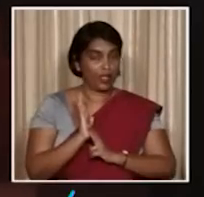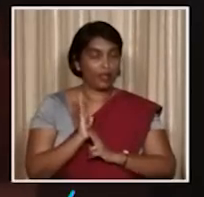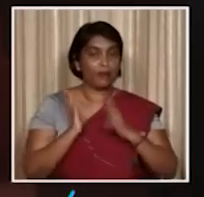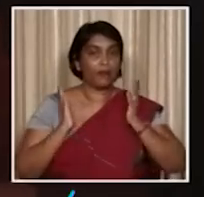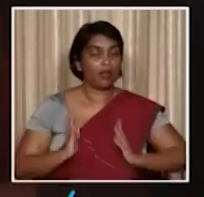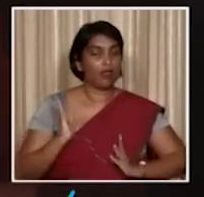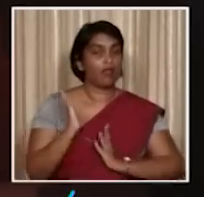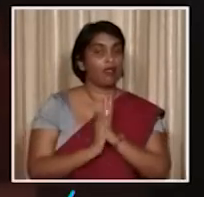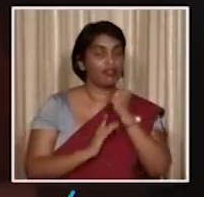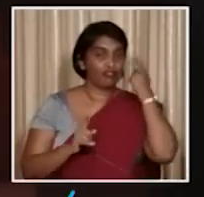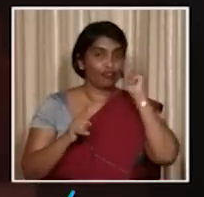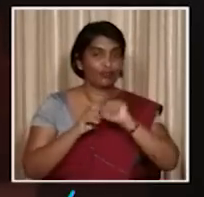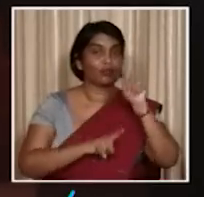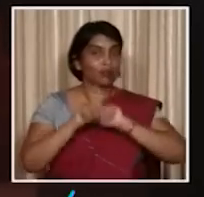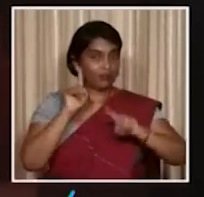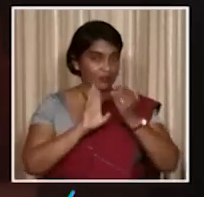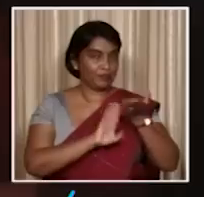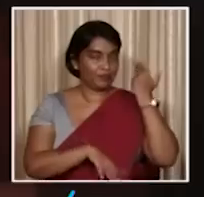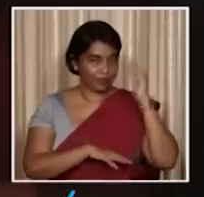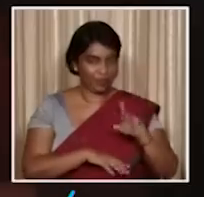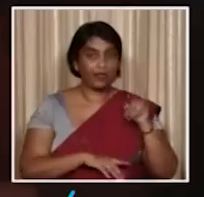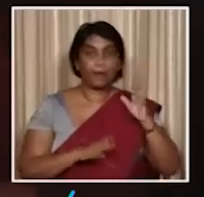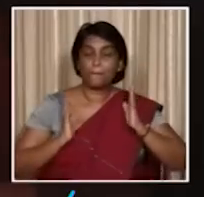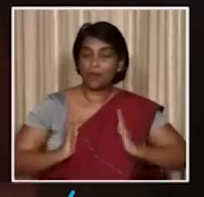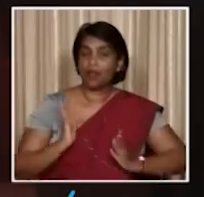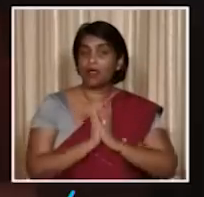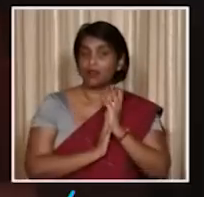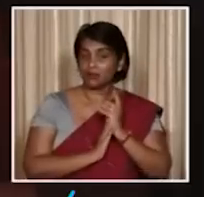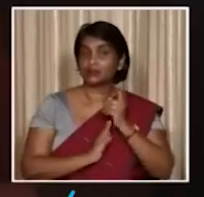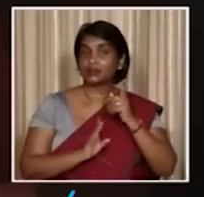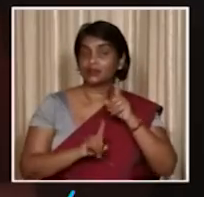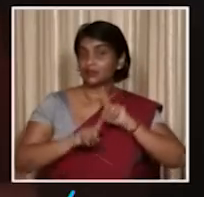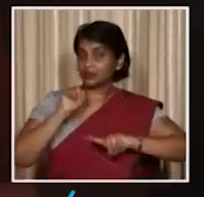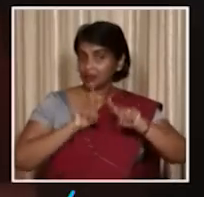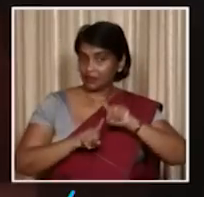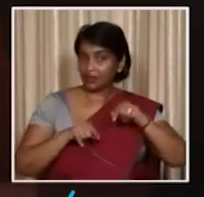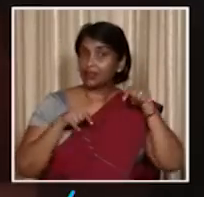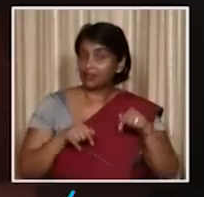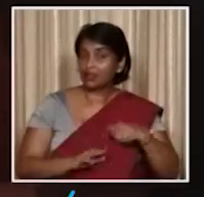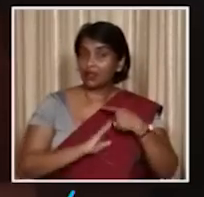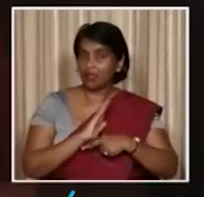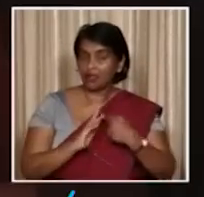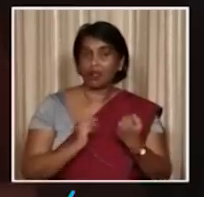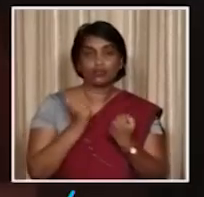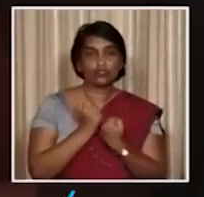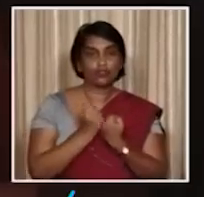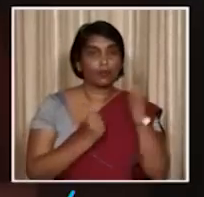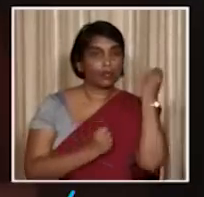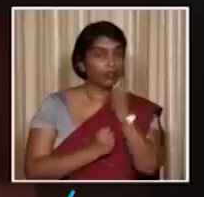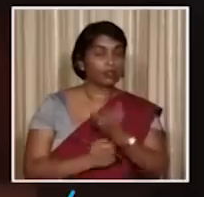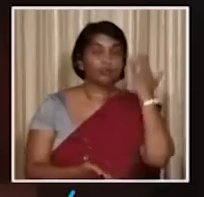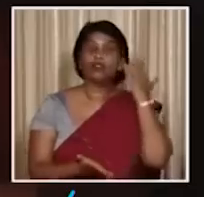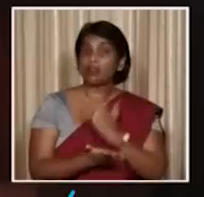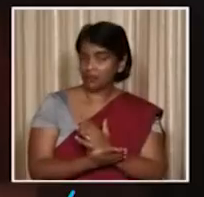මානව අයිතිවාසිකම් ගැන කතා කරපු කාලයක් තිබුණා. ඒ මානව අයිතිවාසිකම් ගැන කතා කරලා මේ රටට ආධාර ලබා දීම